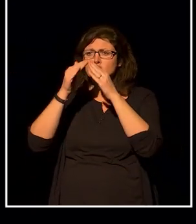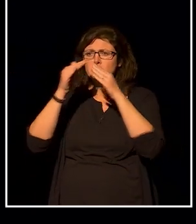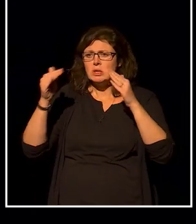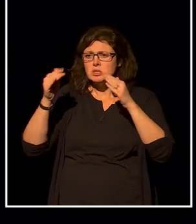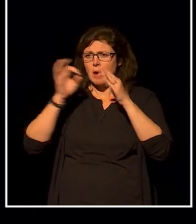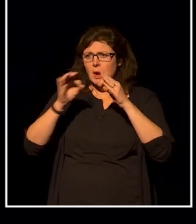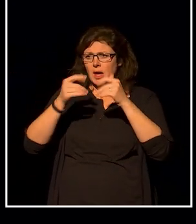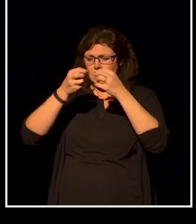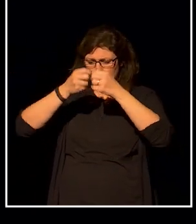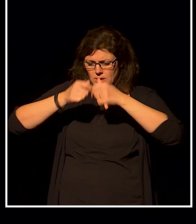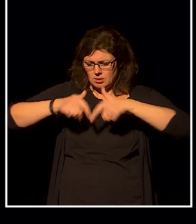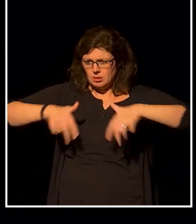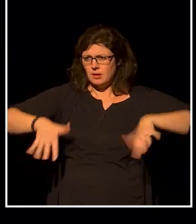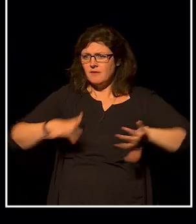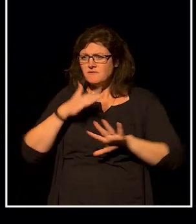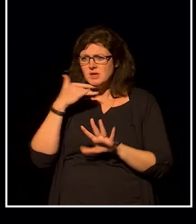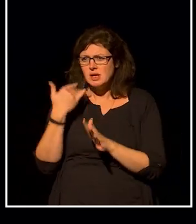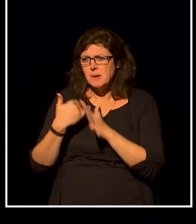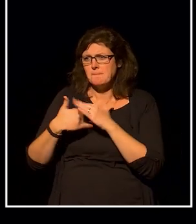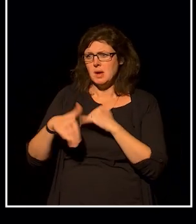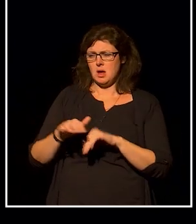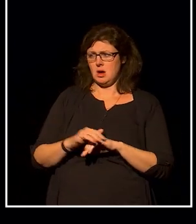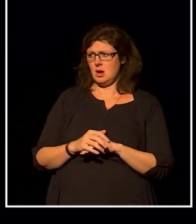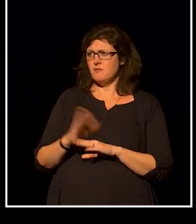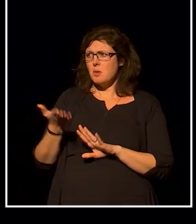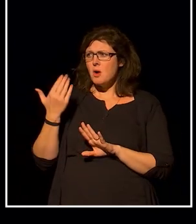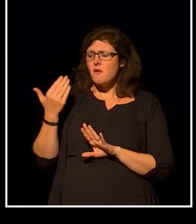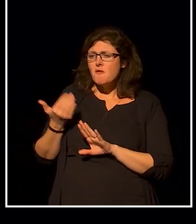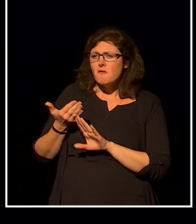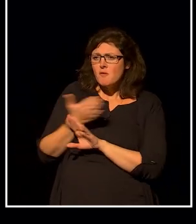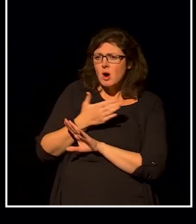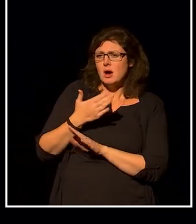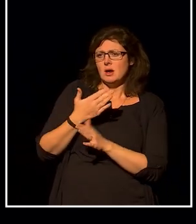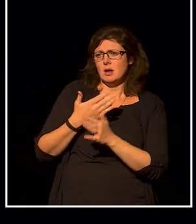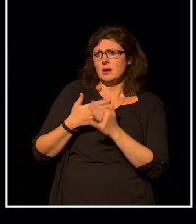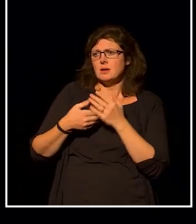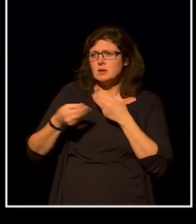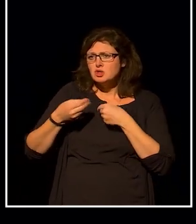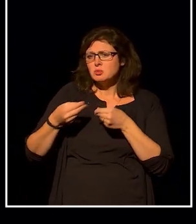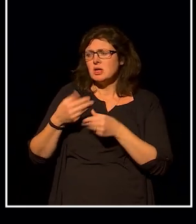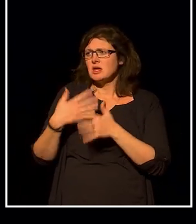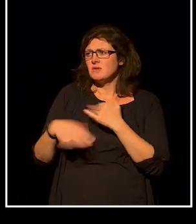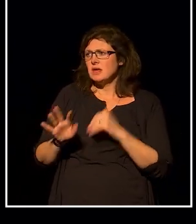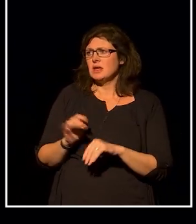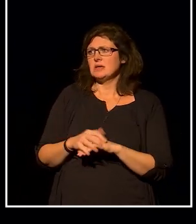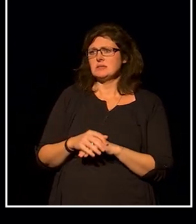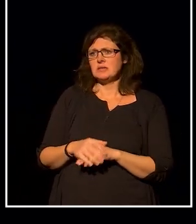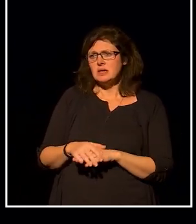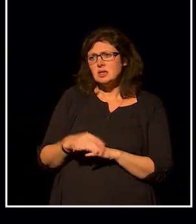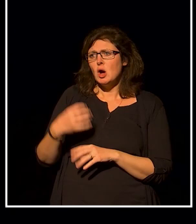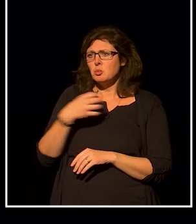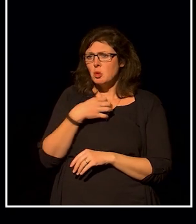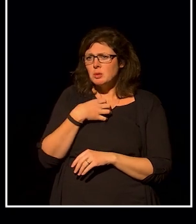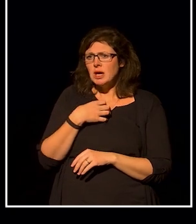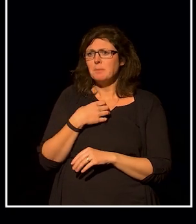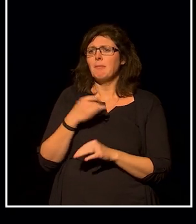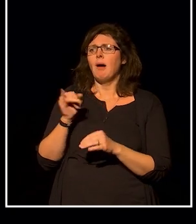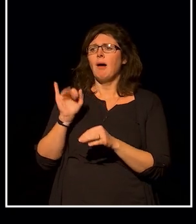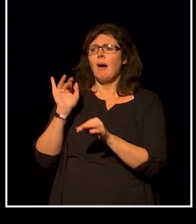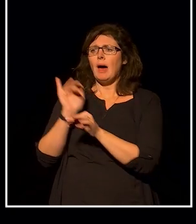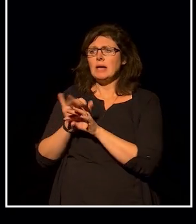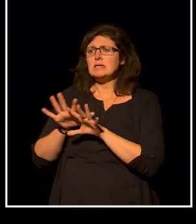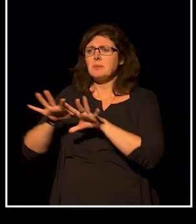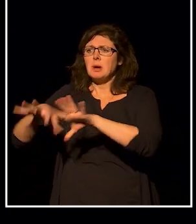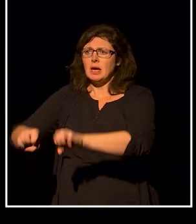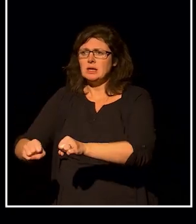das, vorhin im ersten Gespräch war ja über die Problematik dieser antiimperialistischen Ideologie die Rede. Was ich